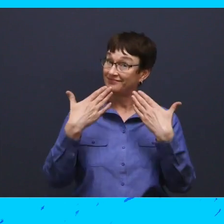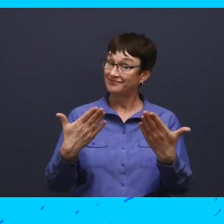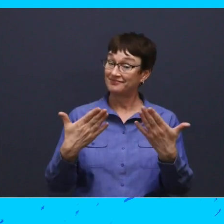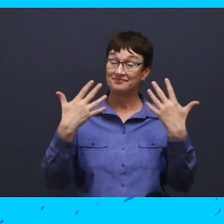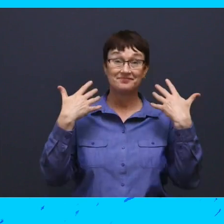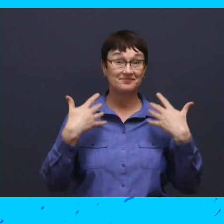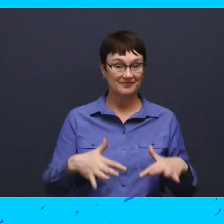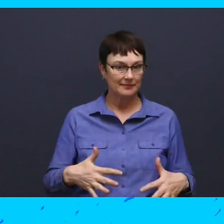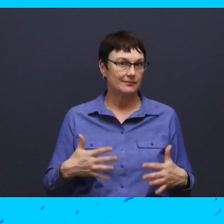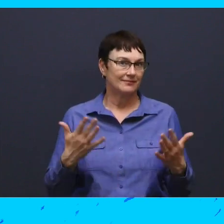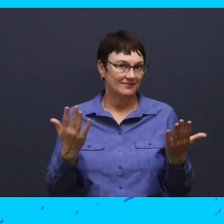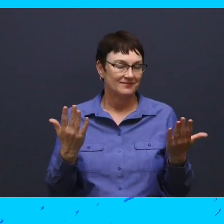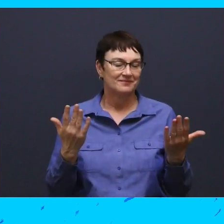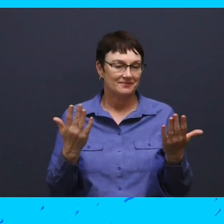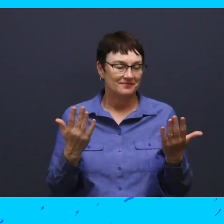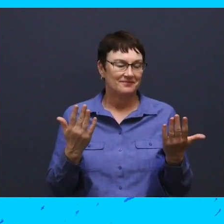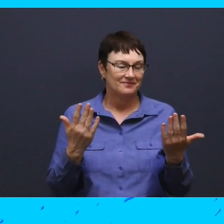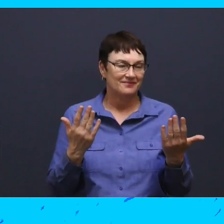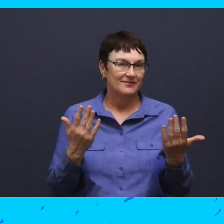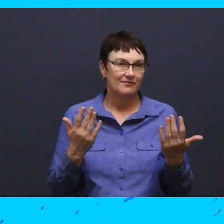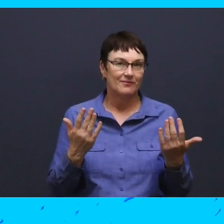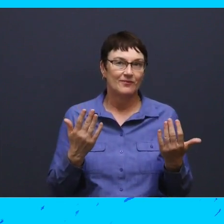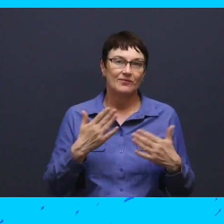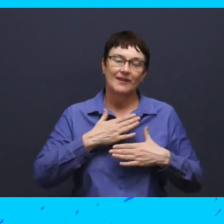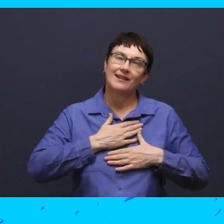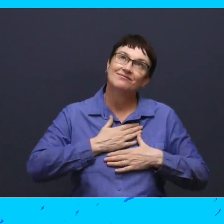Beth, je ne sais pas.